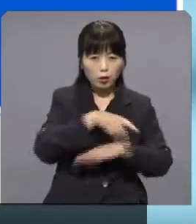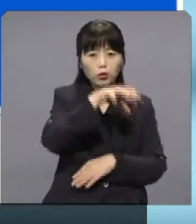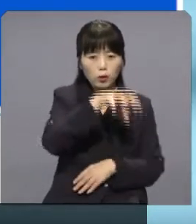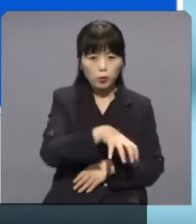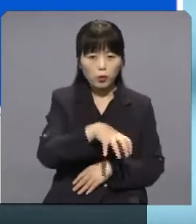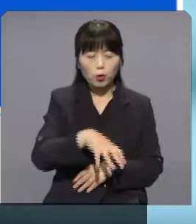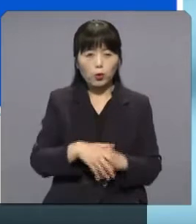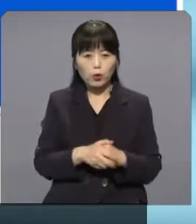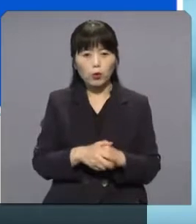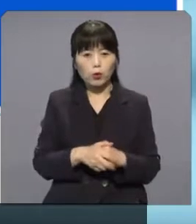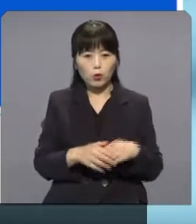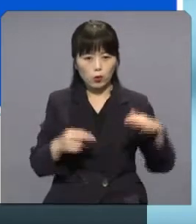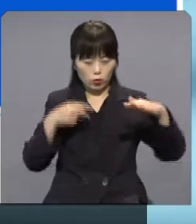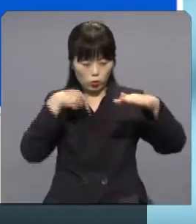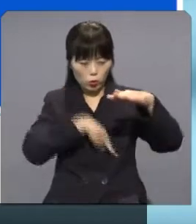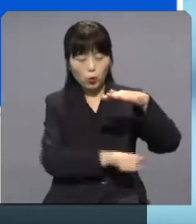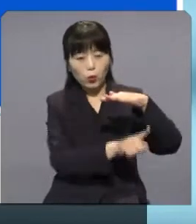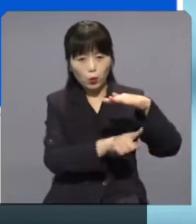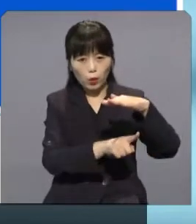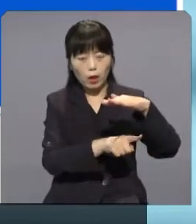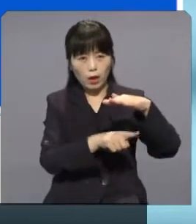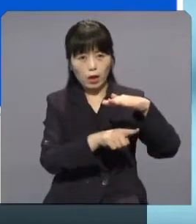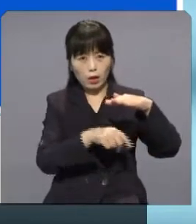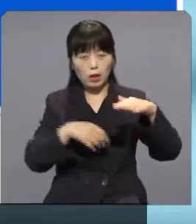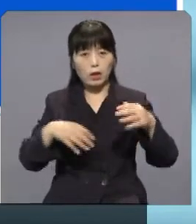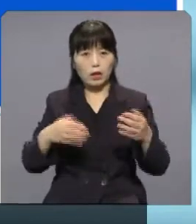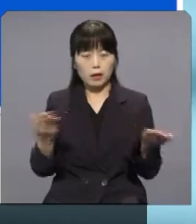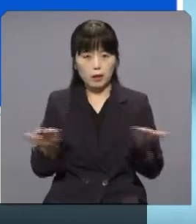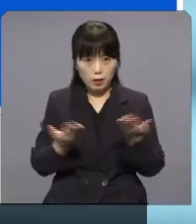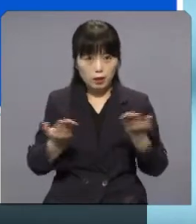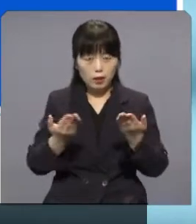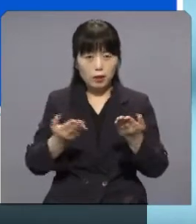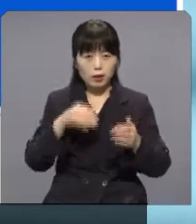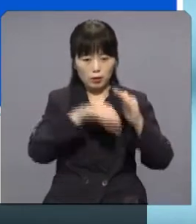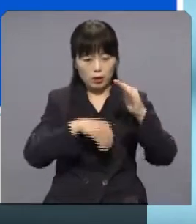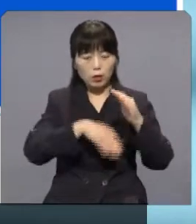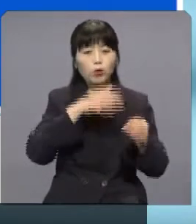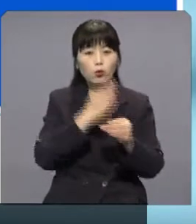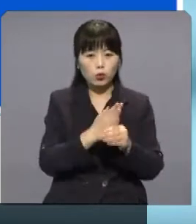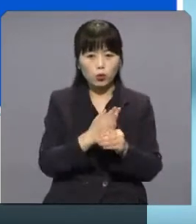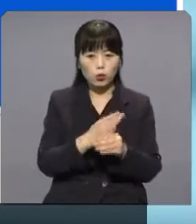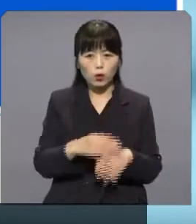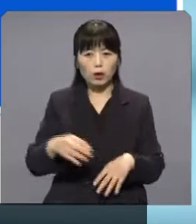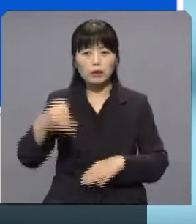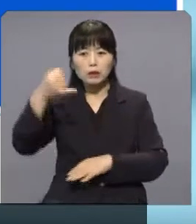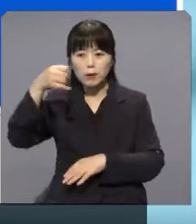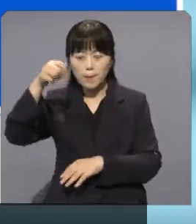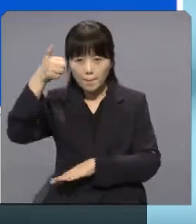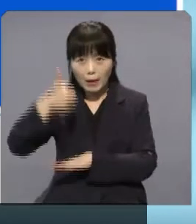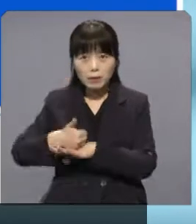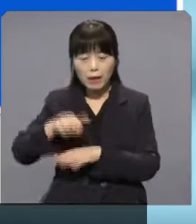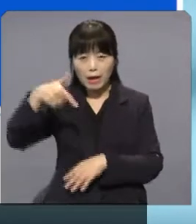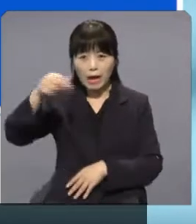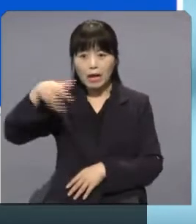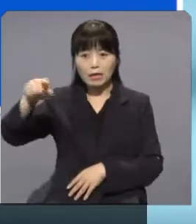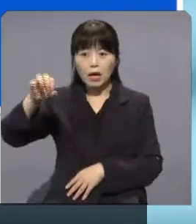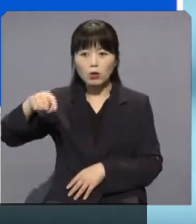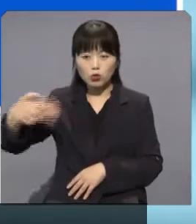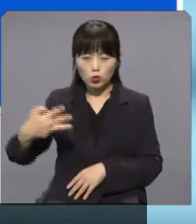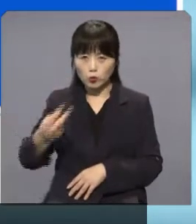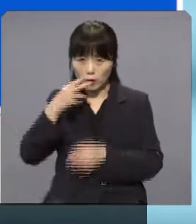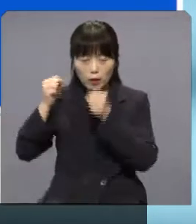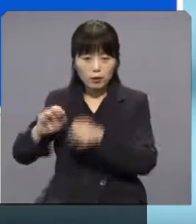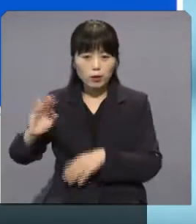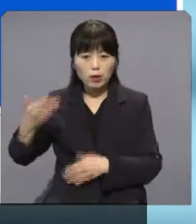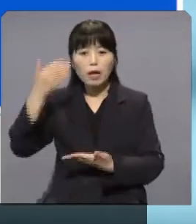어연 철권 종목은 제 교량 합으로 에 제가 다닐 수 있게 만들 게 되구요 맨 끝에 있는 가자 올 건널 머그 존치를 할 예정입니다